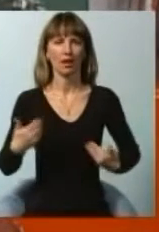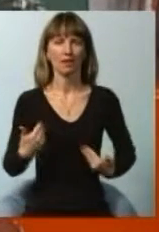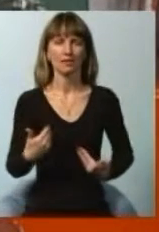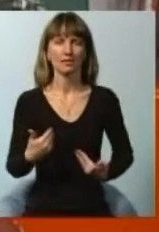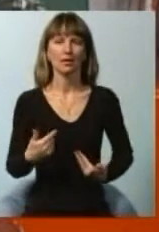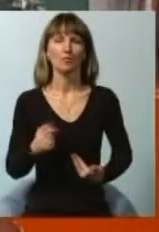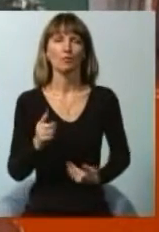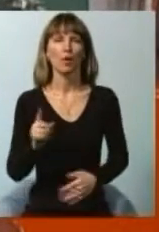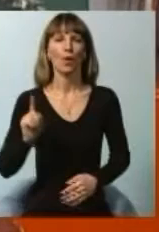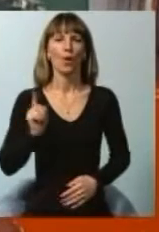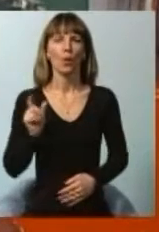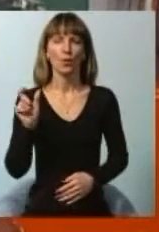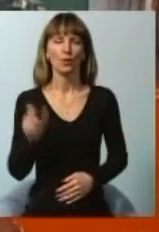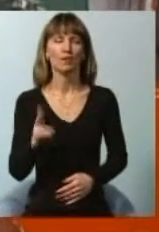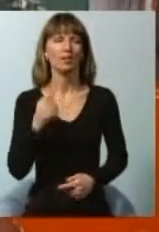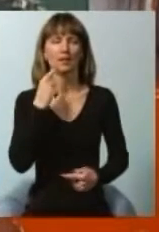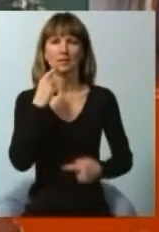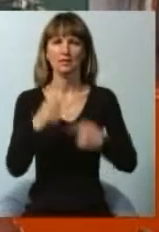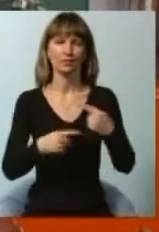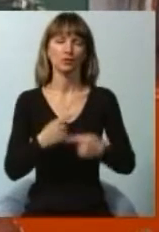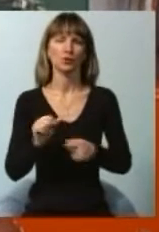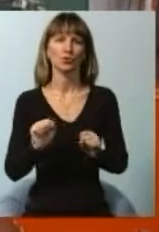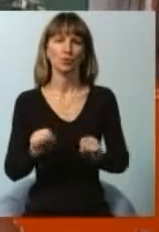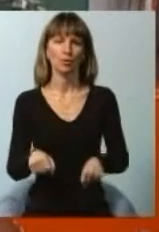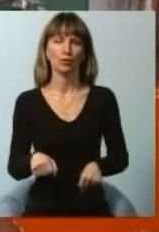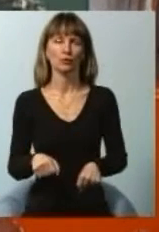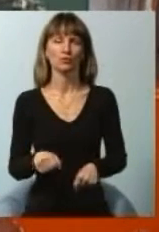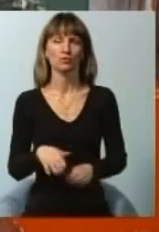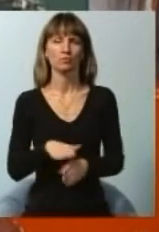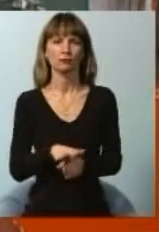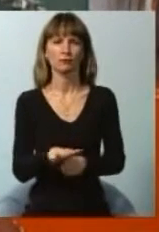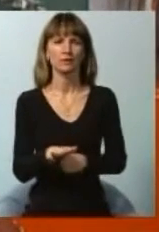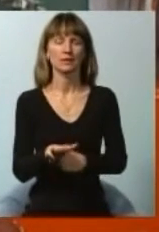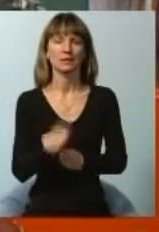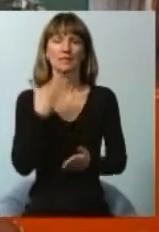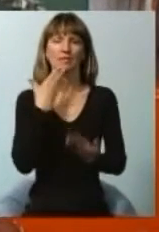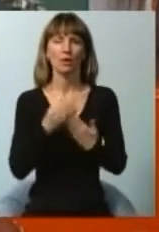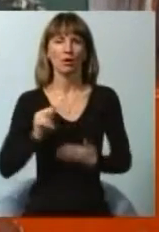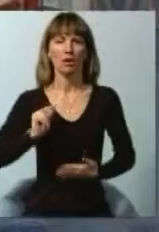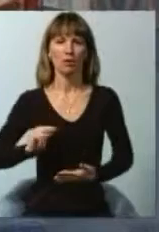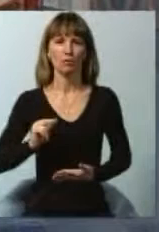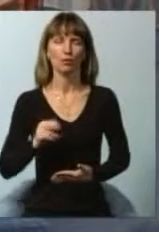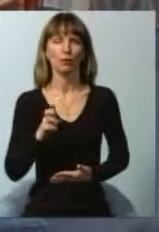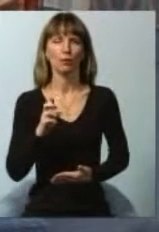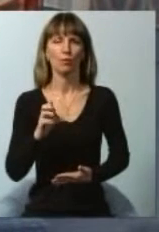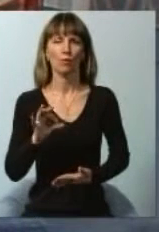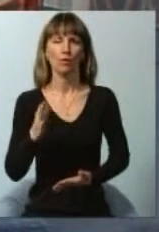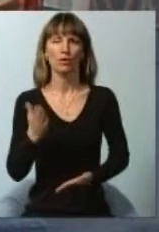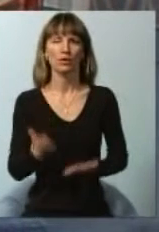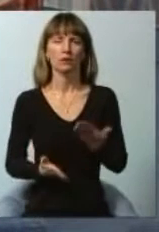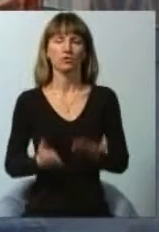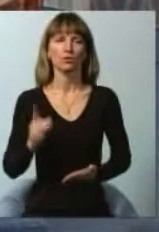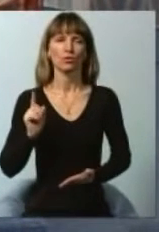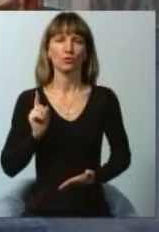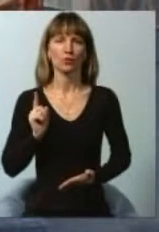бо охоронець не завжди може впоратися зі своєю роботою. Бо якщо